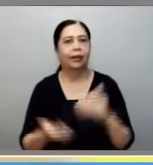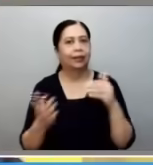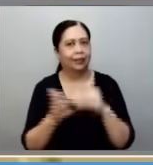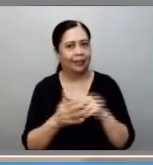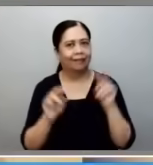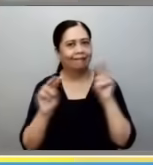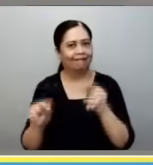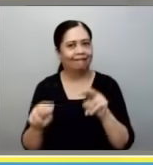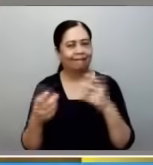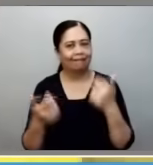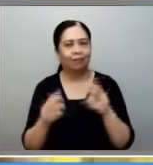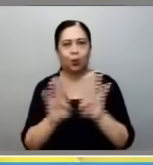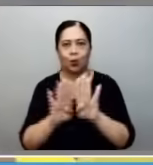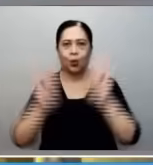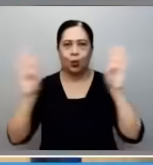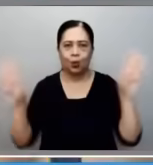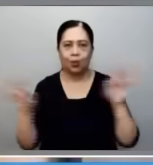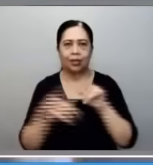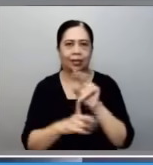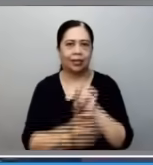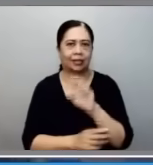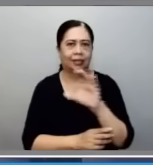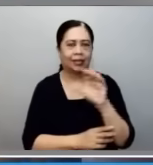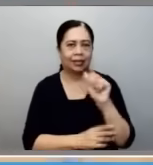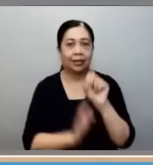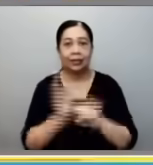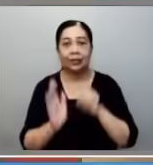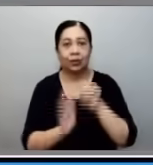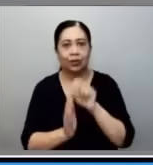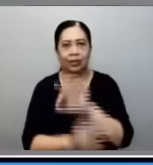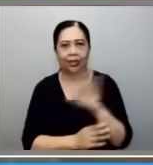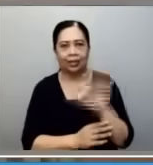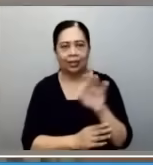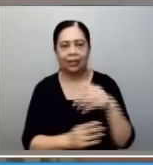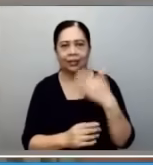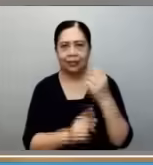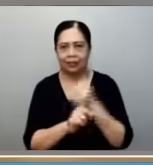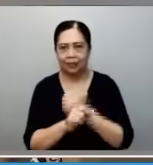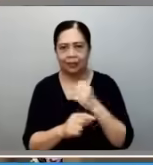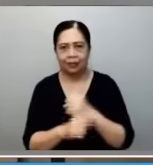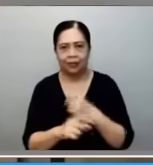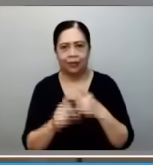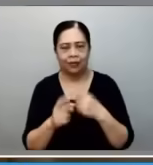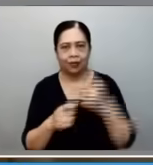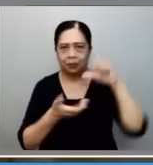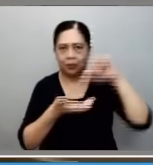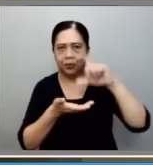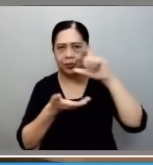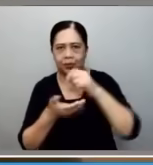sa pagbubukas ng NCAA Season 99 sa Setyembre mula sa pictorial ng 10 member